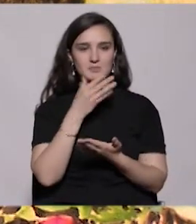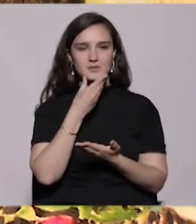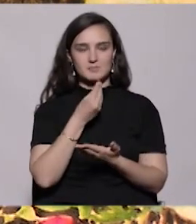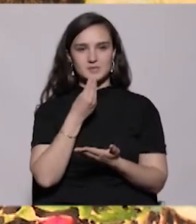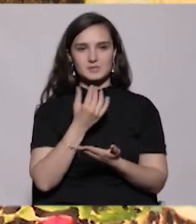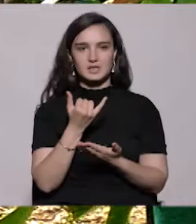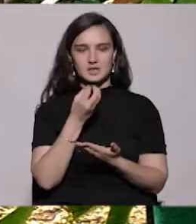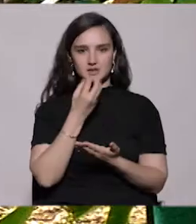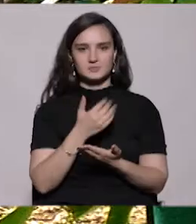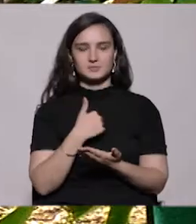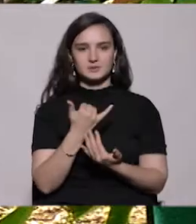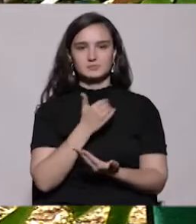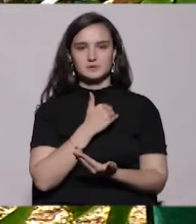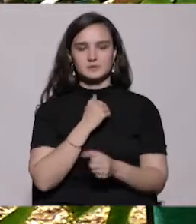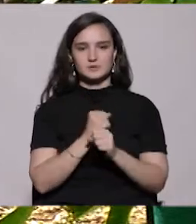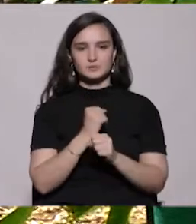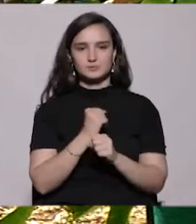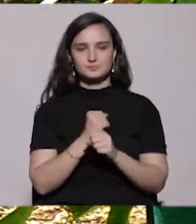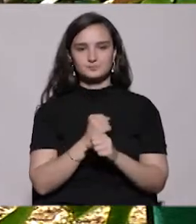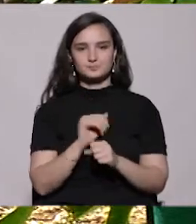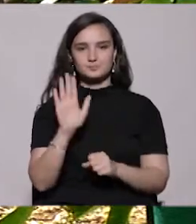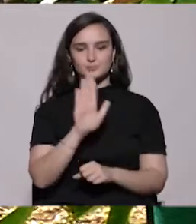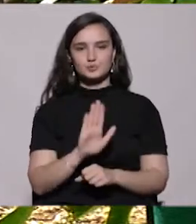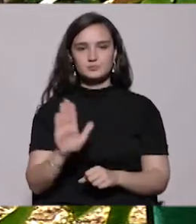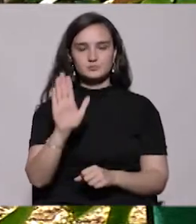კარგი, ახლა მე მინდა რომ გავაკეთო ფონი.